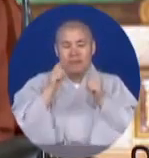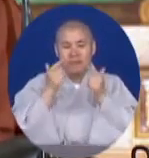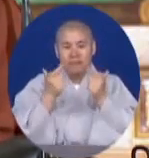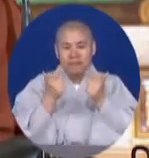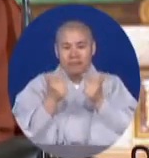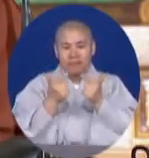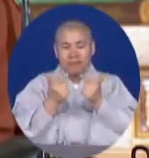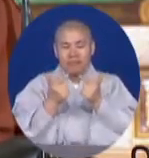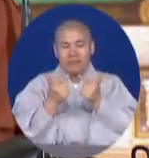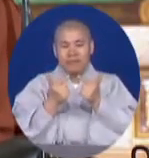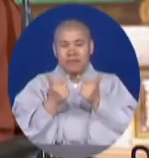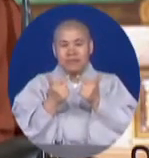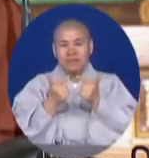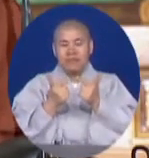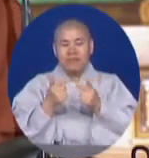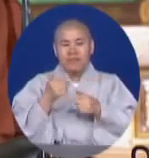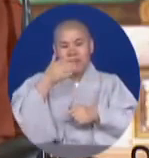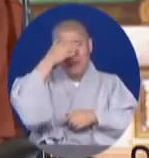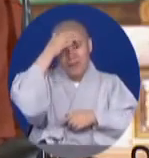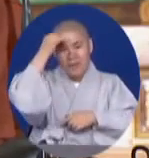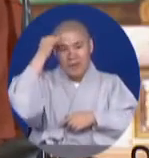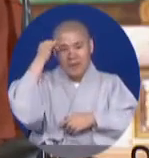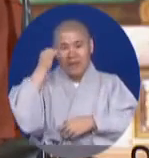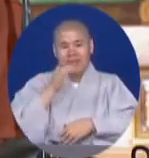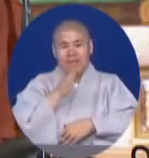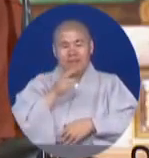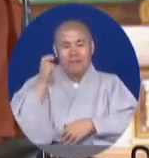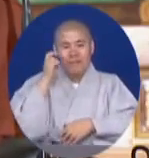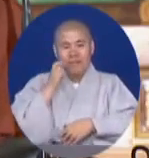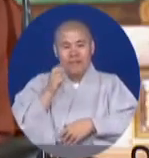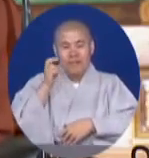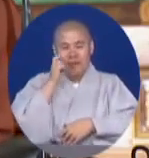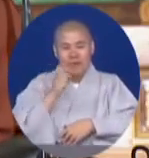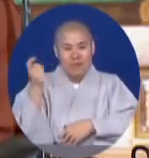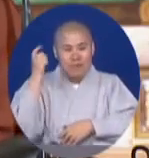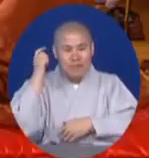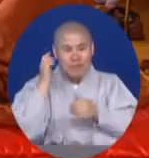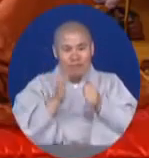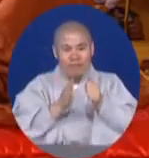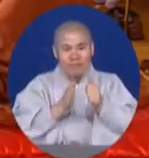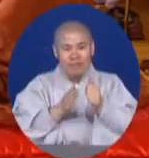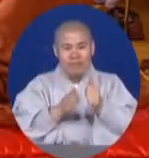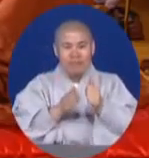아니에요. 그 할머니 진짜 백인 노래 한번 들어보세요.